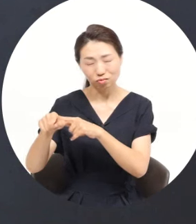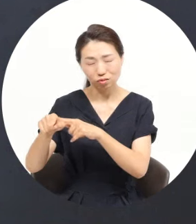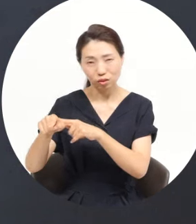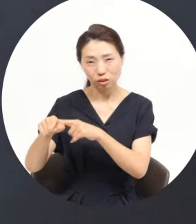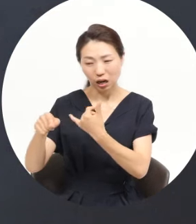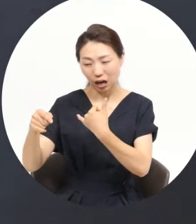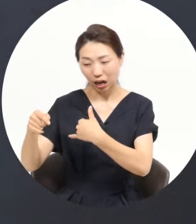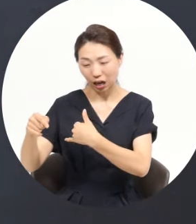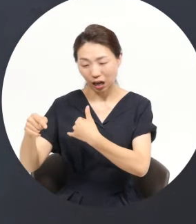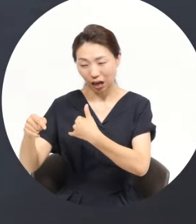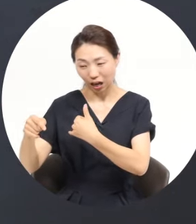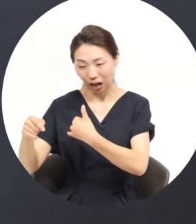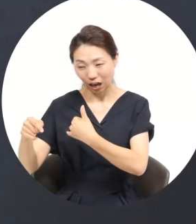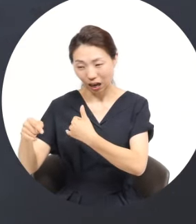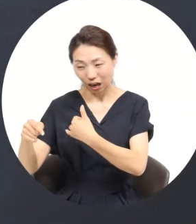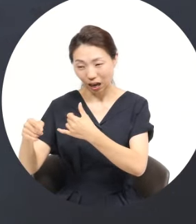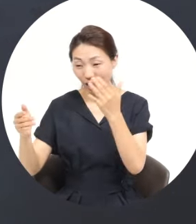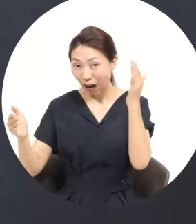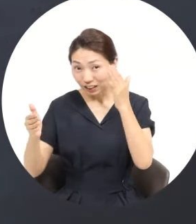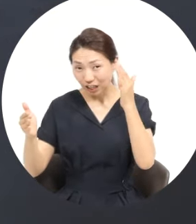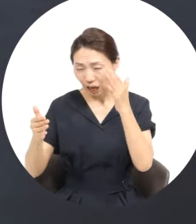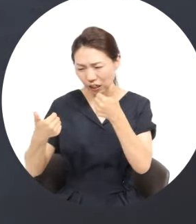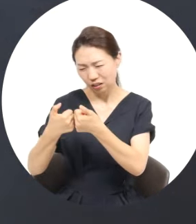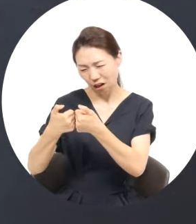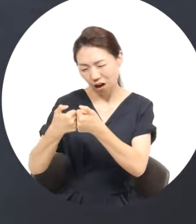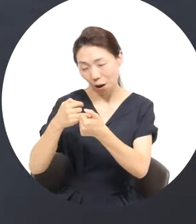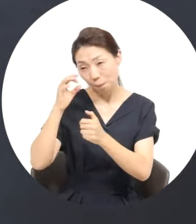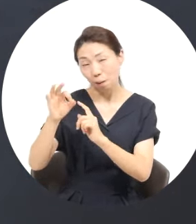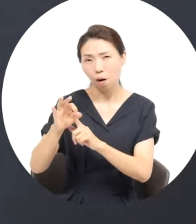미국 가서 이제 유학하는 애들 상담해 보면